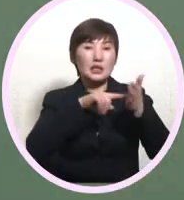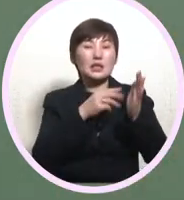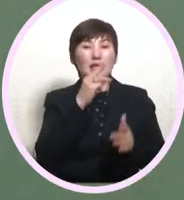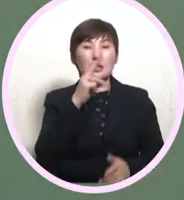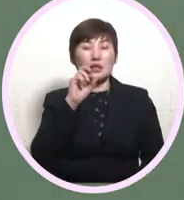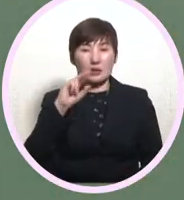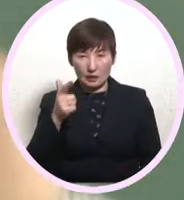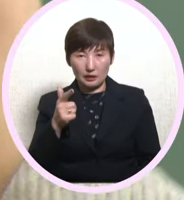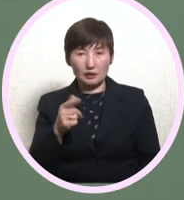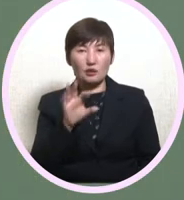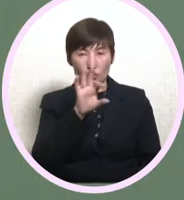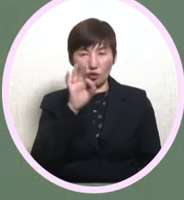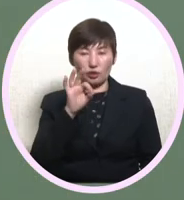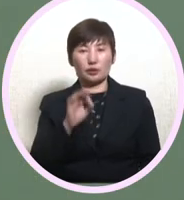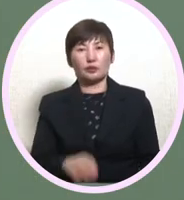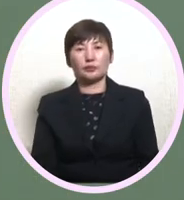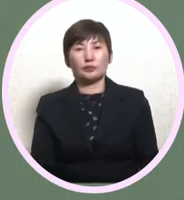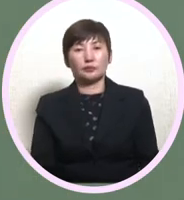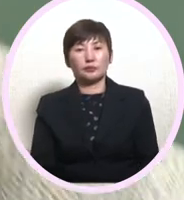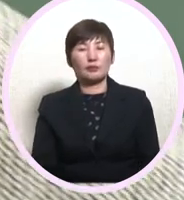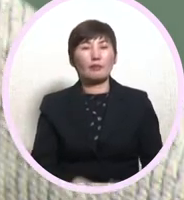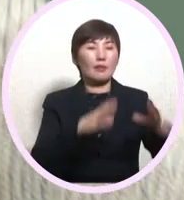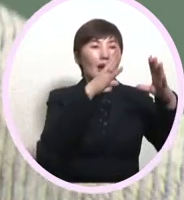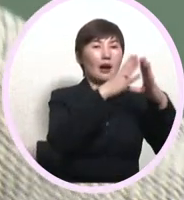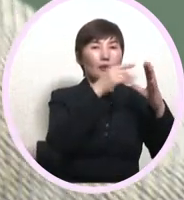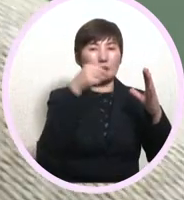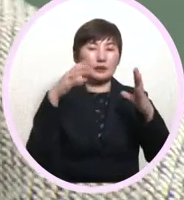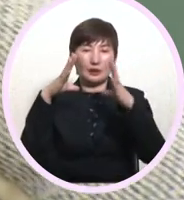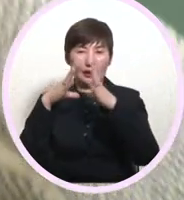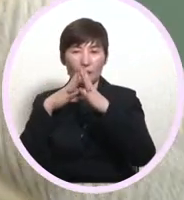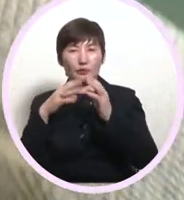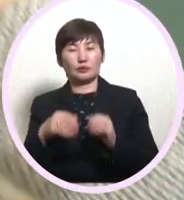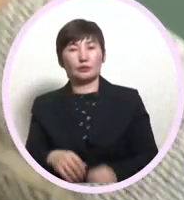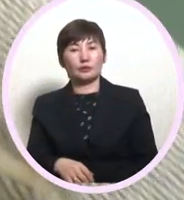харьцуулсан харьцаа хэлнэ. Тэгэхээр 10-аас 10x.